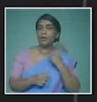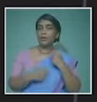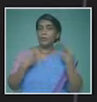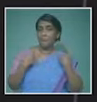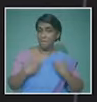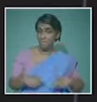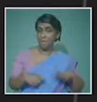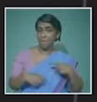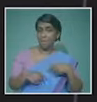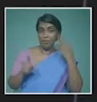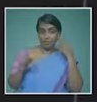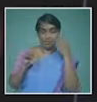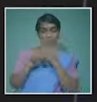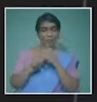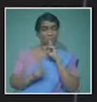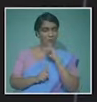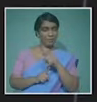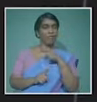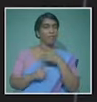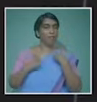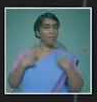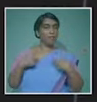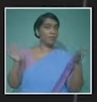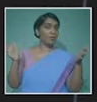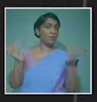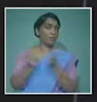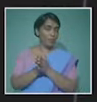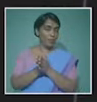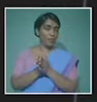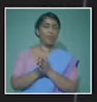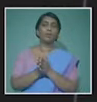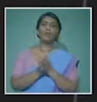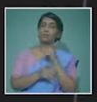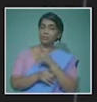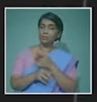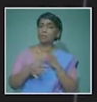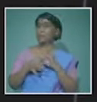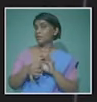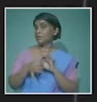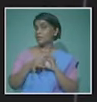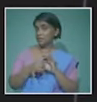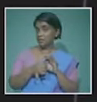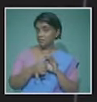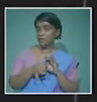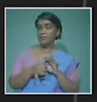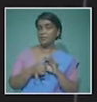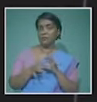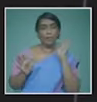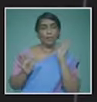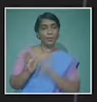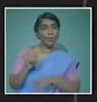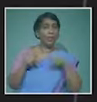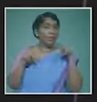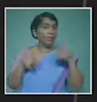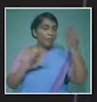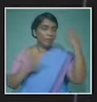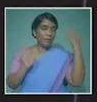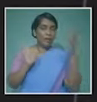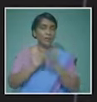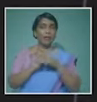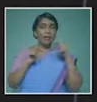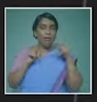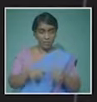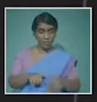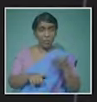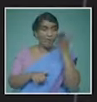குடும்பத்தோடு மிக நெருக்கமாக பழகி அந்த உறவுகளை எல்லாம் தாண்டி இன்று வெல்வதற்காக தமிழ்ச்சி கட்சியில் சரணாகதி அடைந்து மேட்டுக்குடி